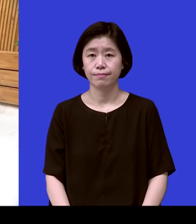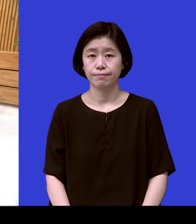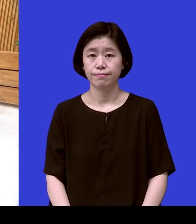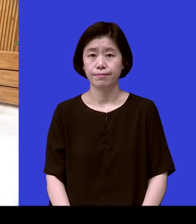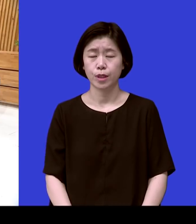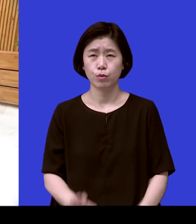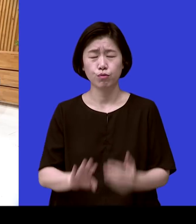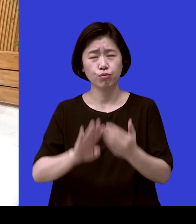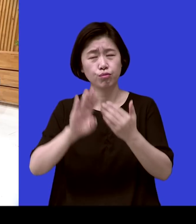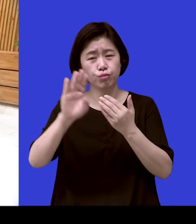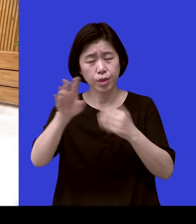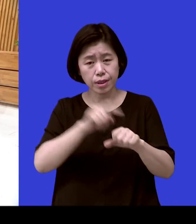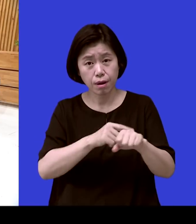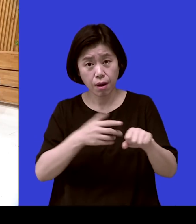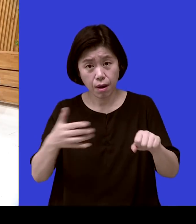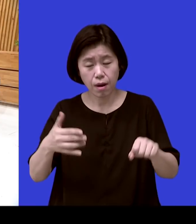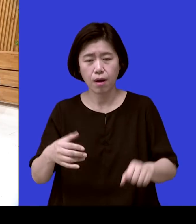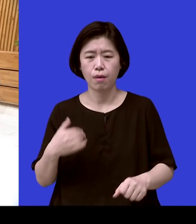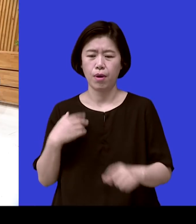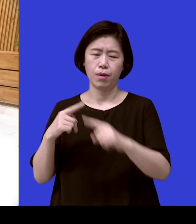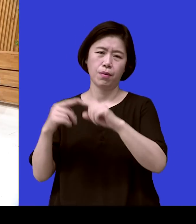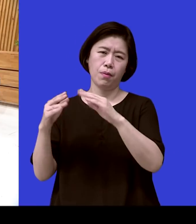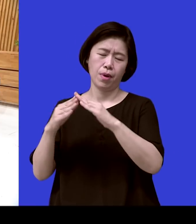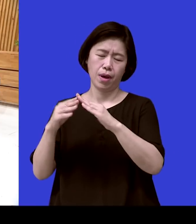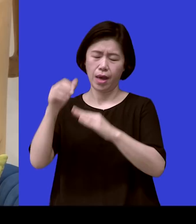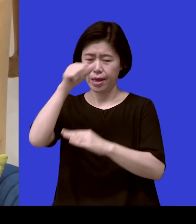오셨어요. 그래서 장로님들께서